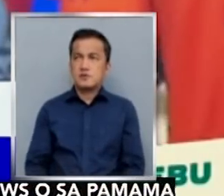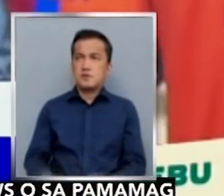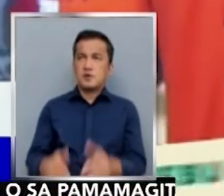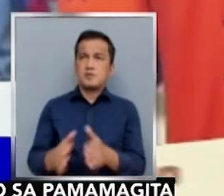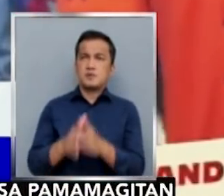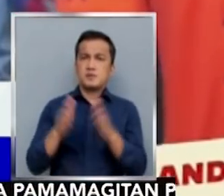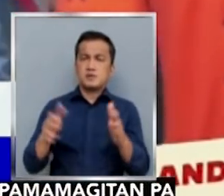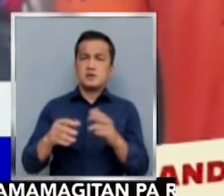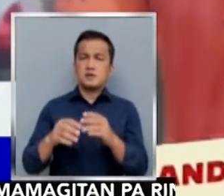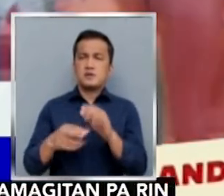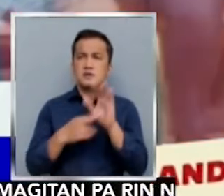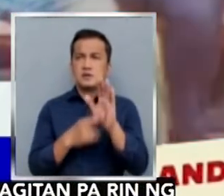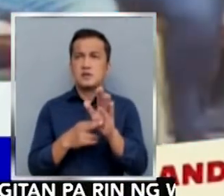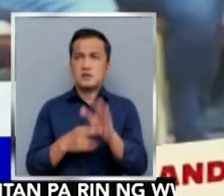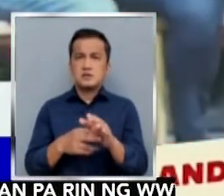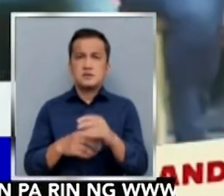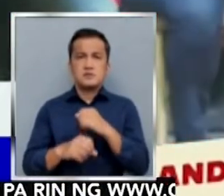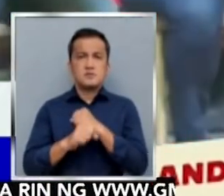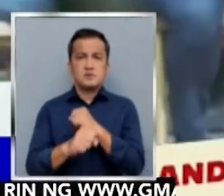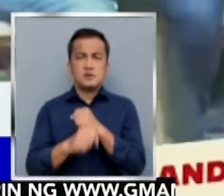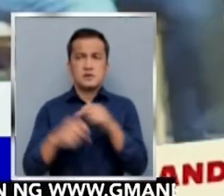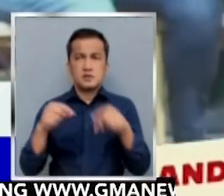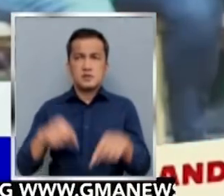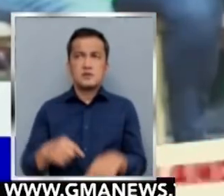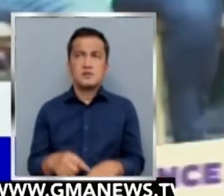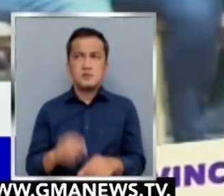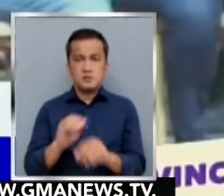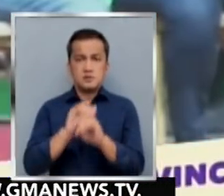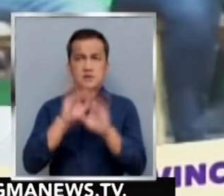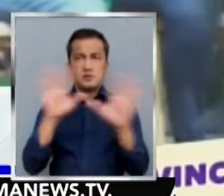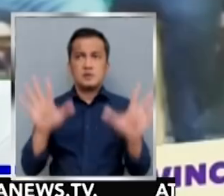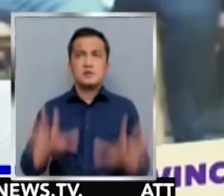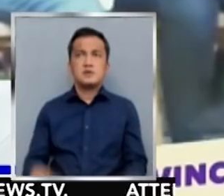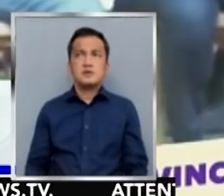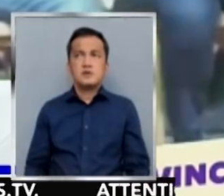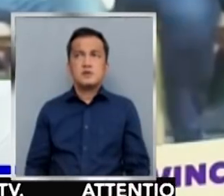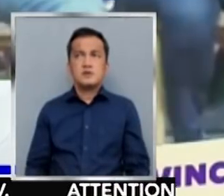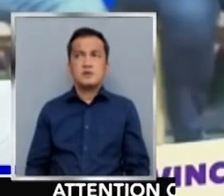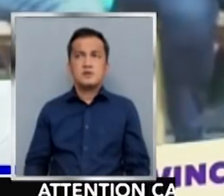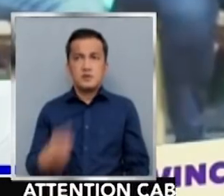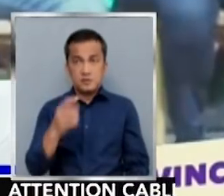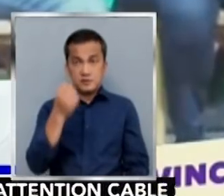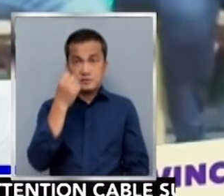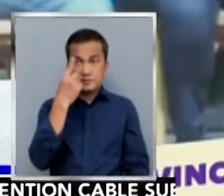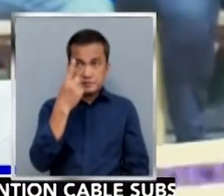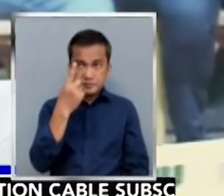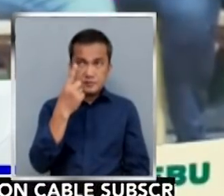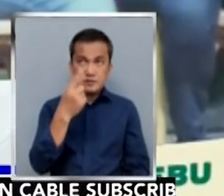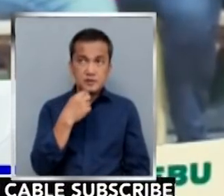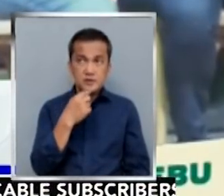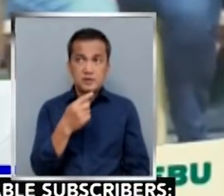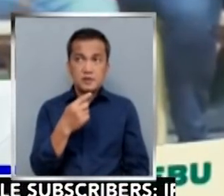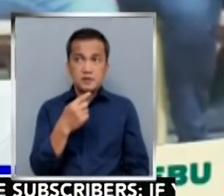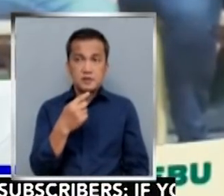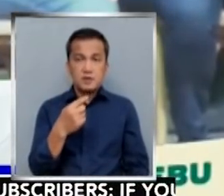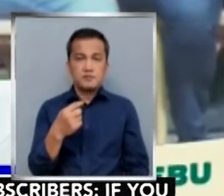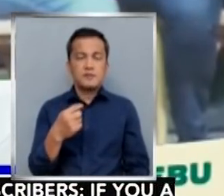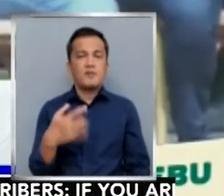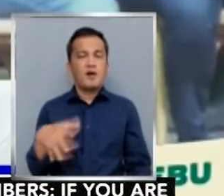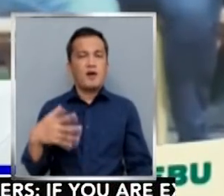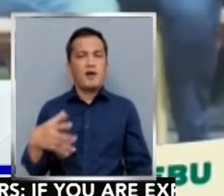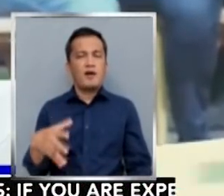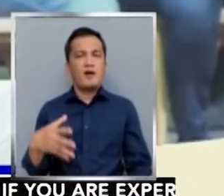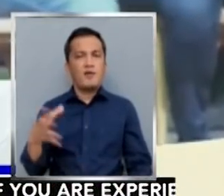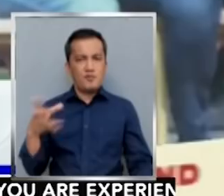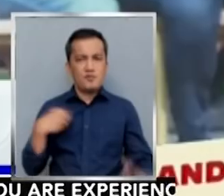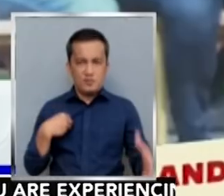kampanyang ito. Maliwanag na maliwanag ang pag-unawa at mainit ang pagtanggap sa aming